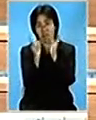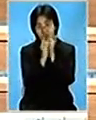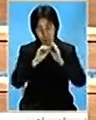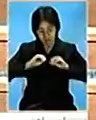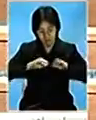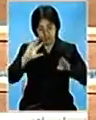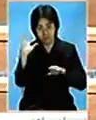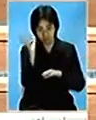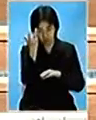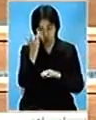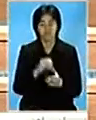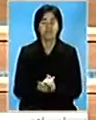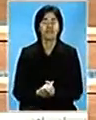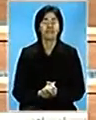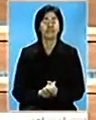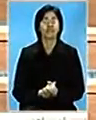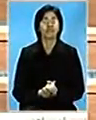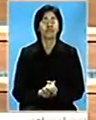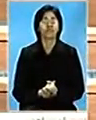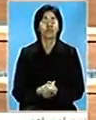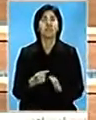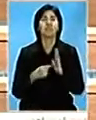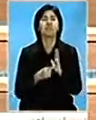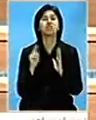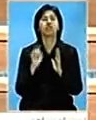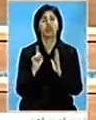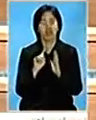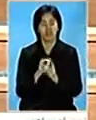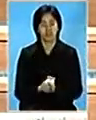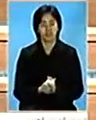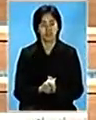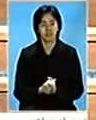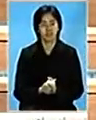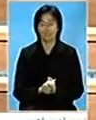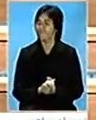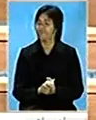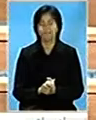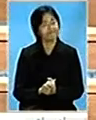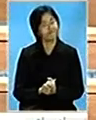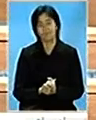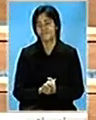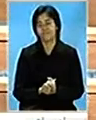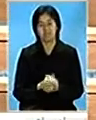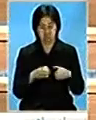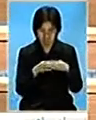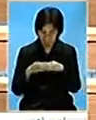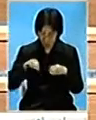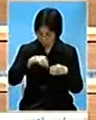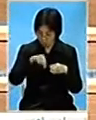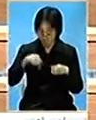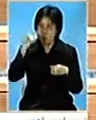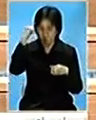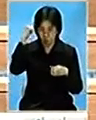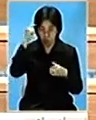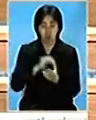กสะท้อนให้เห็นว่ามีลักษณะการกระทำเป็นขบวนการเพราะ